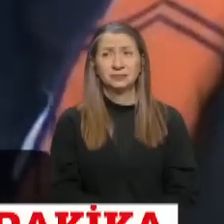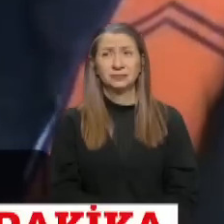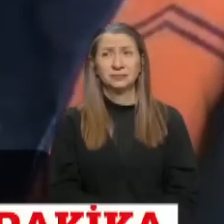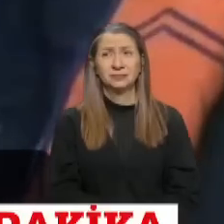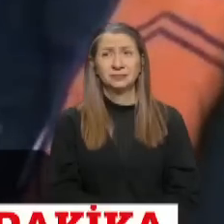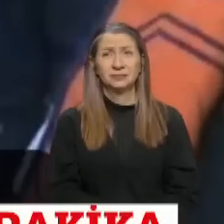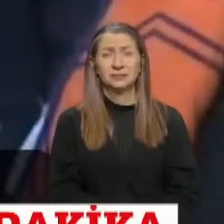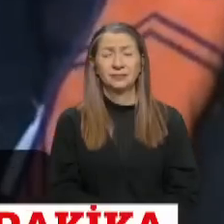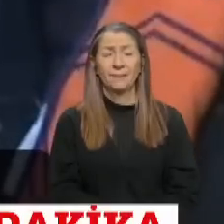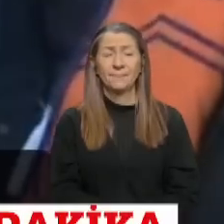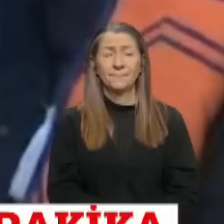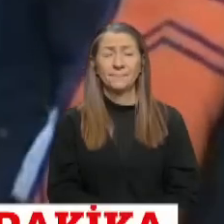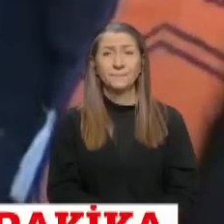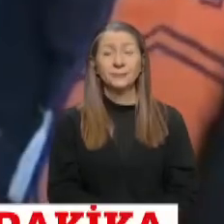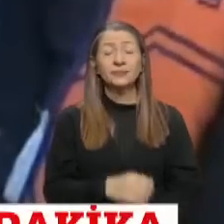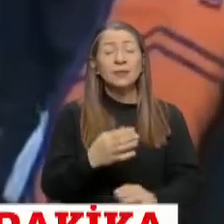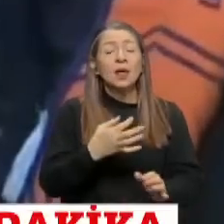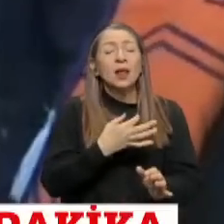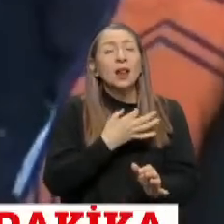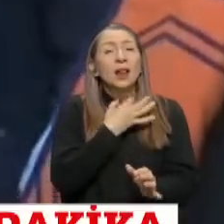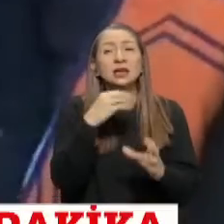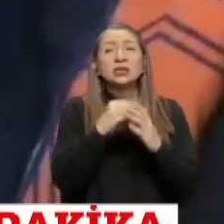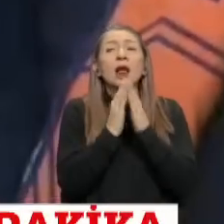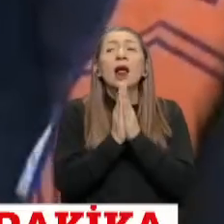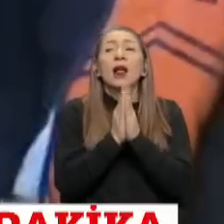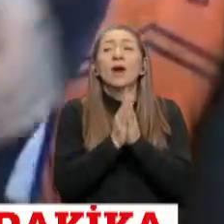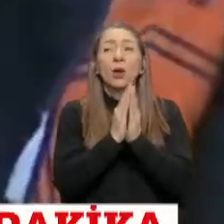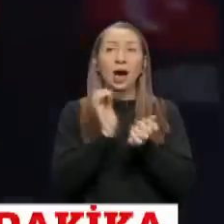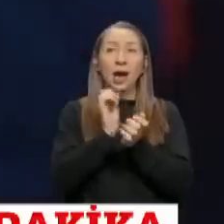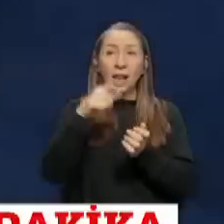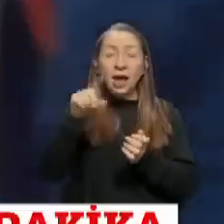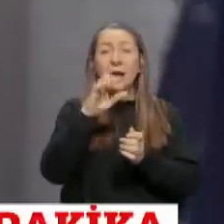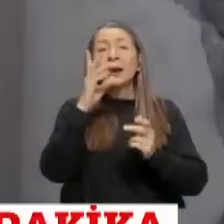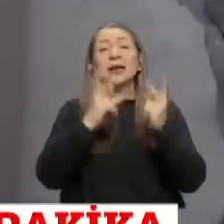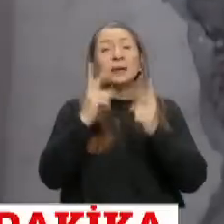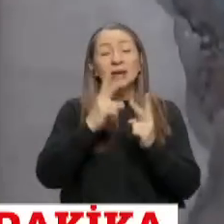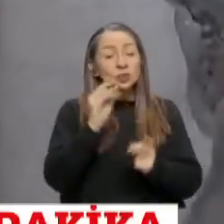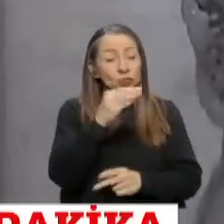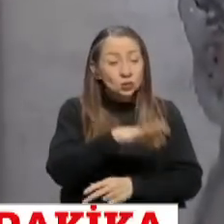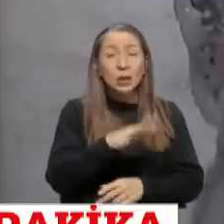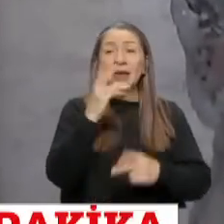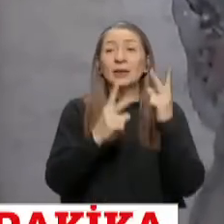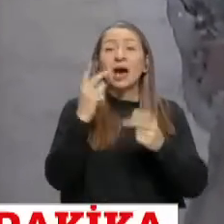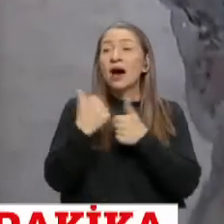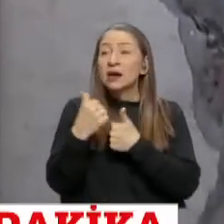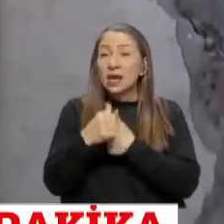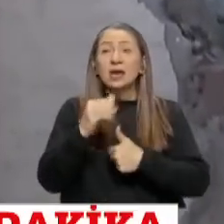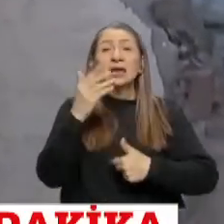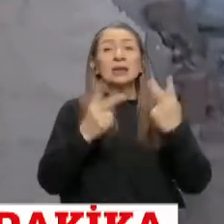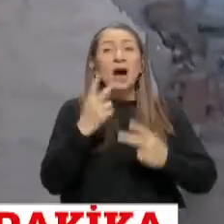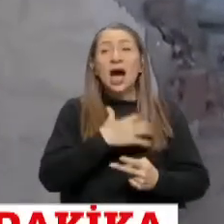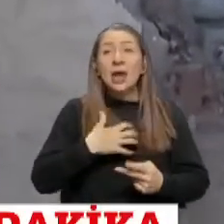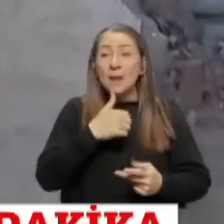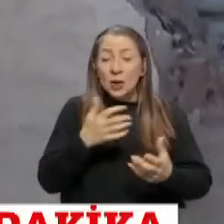soğukta. Yalvarıyorum ya. Çaresizlik içinde yalvarıyor aileler. Kimi çocuğunun, kimi eşinin, kimi anne